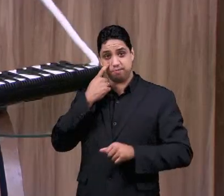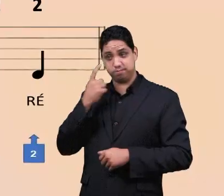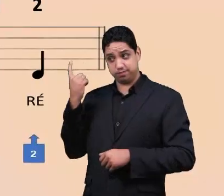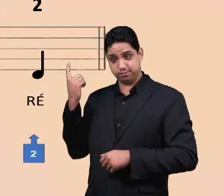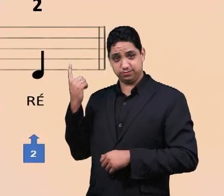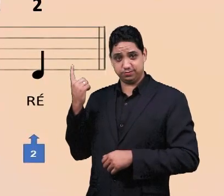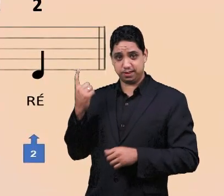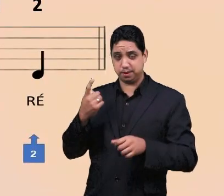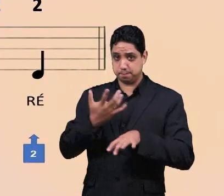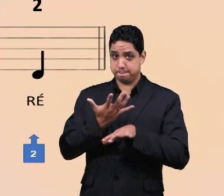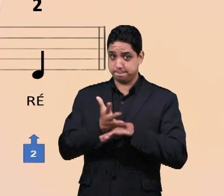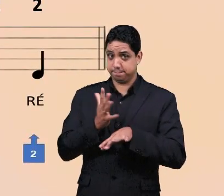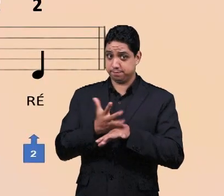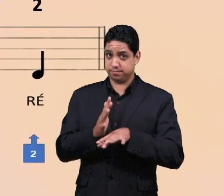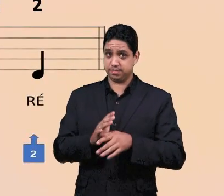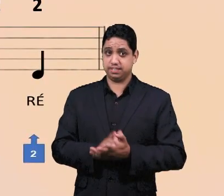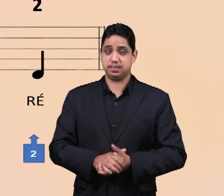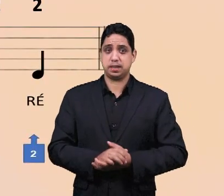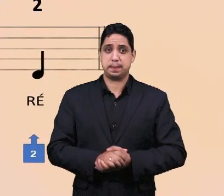jouer.